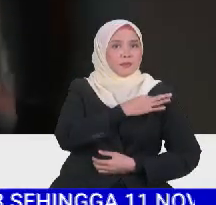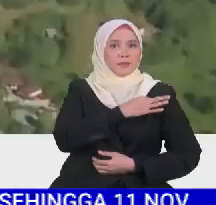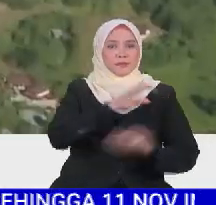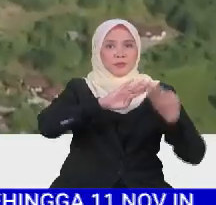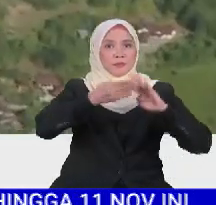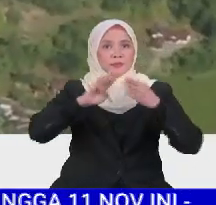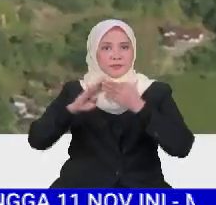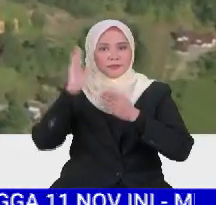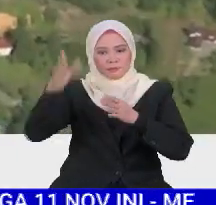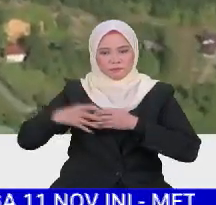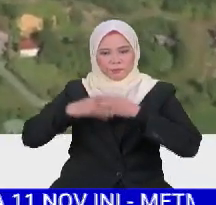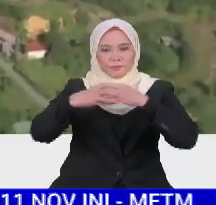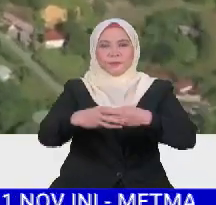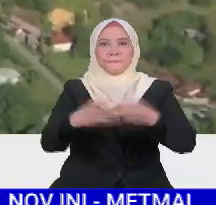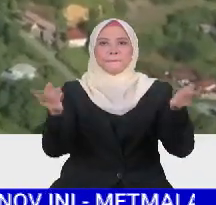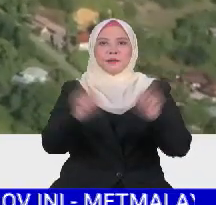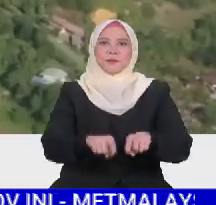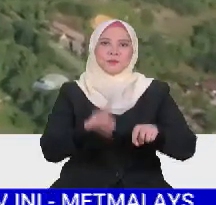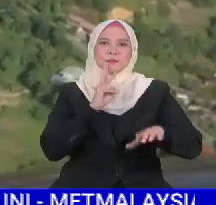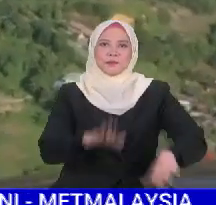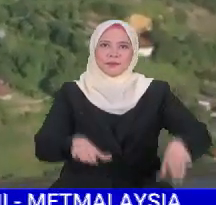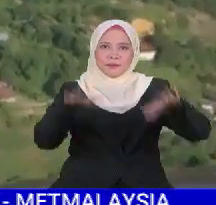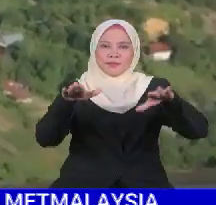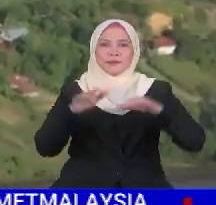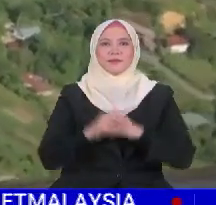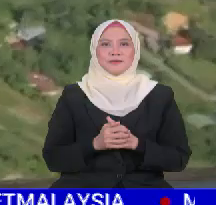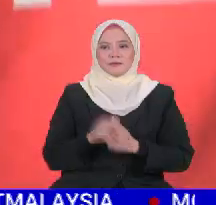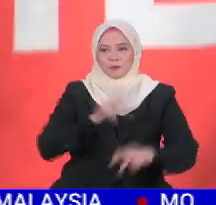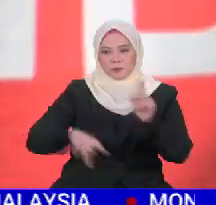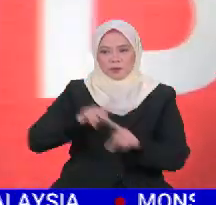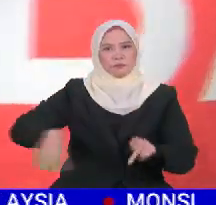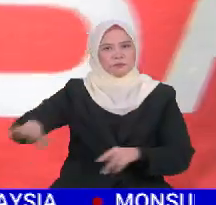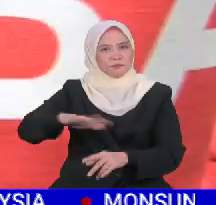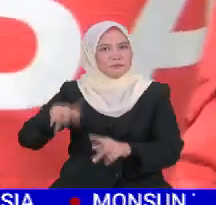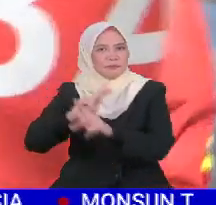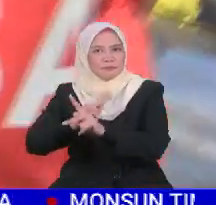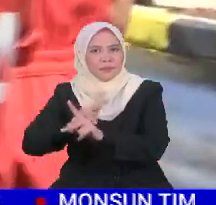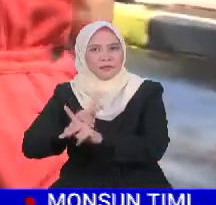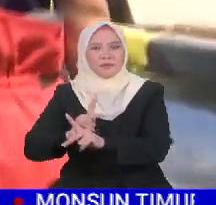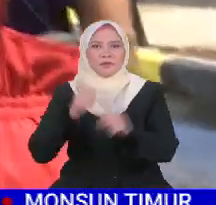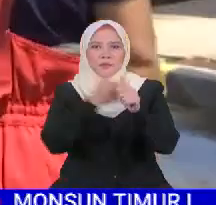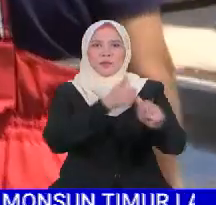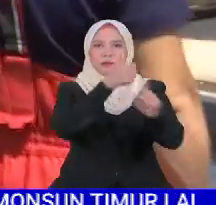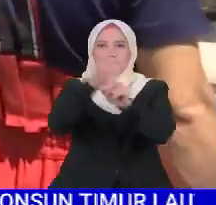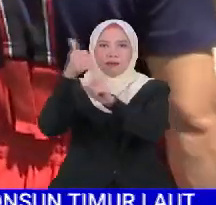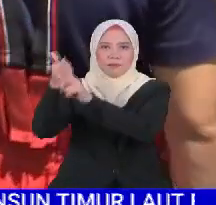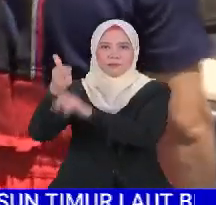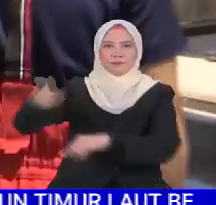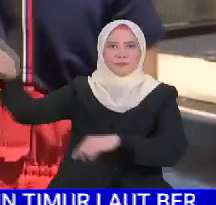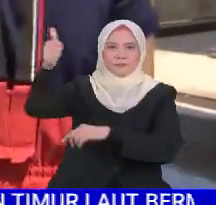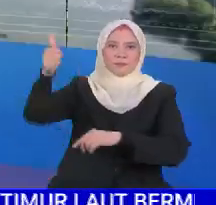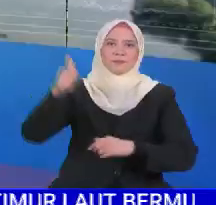akan digerakkan sekiranya berlaku bencana orang ramai diminta sentiasa berhati-hati dan mematuhi arahan pihak